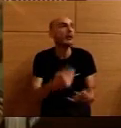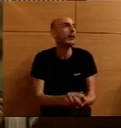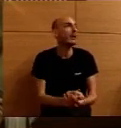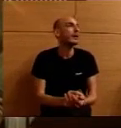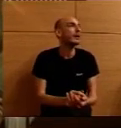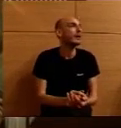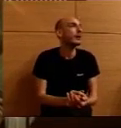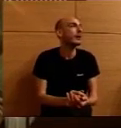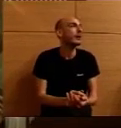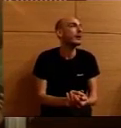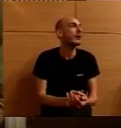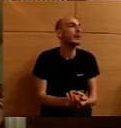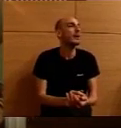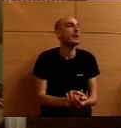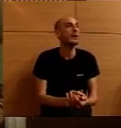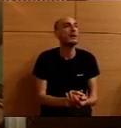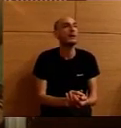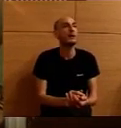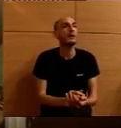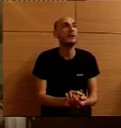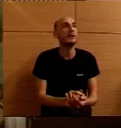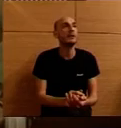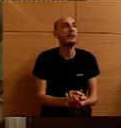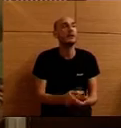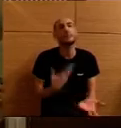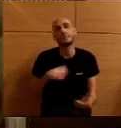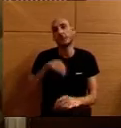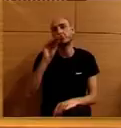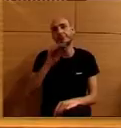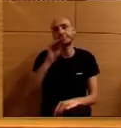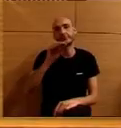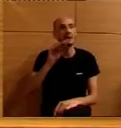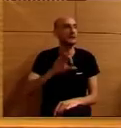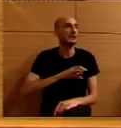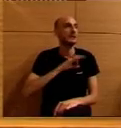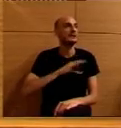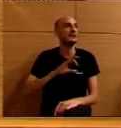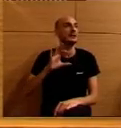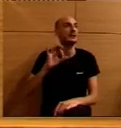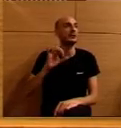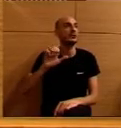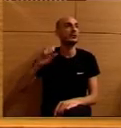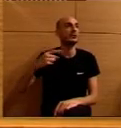que tenia dos precs. Però el prec, que era exactament, senyor Segarra? Mire, jo de veritat,